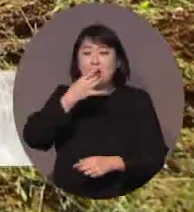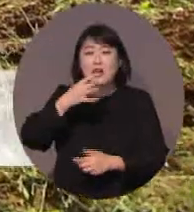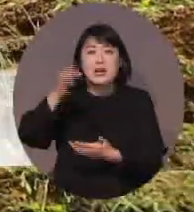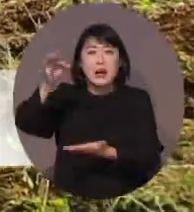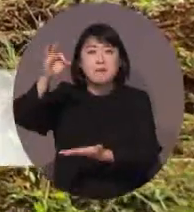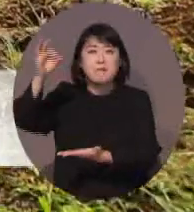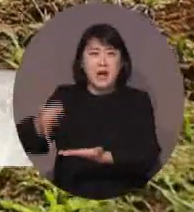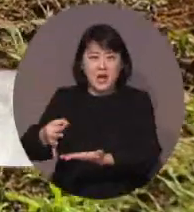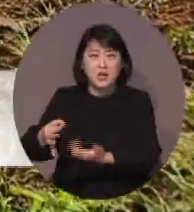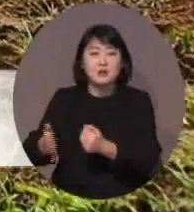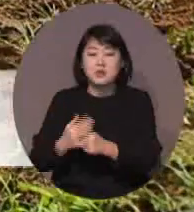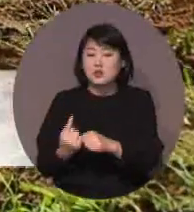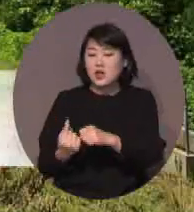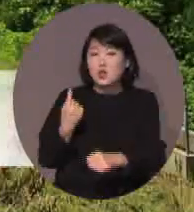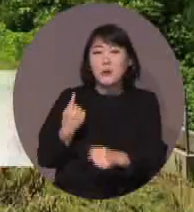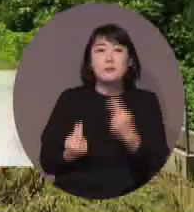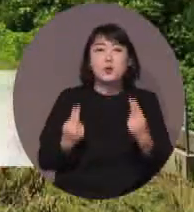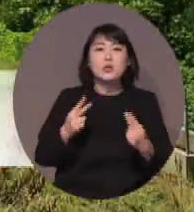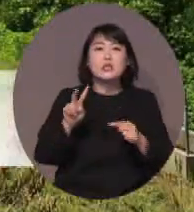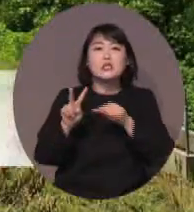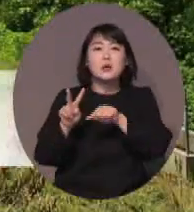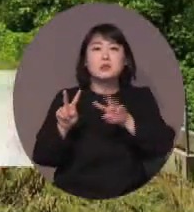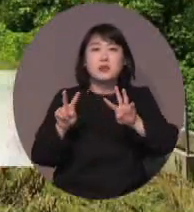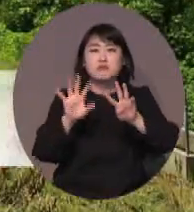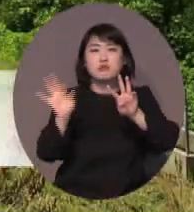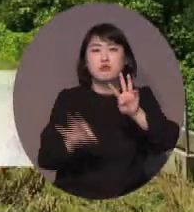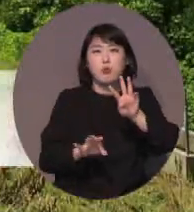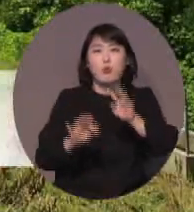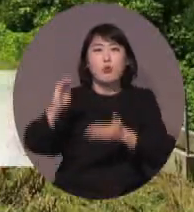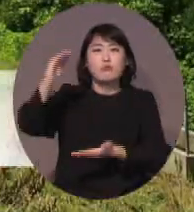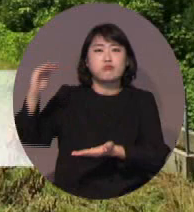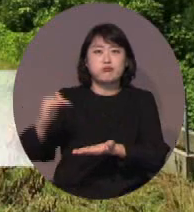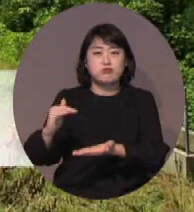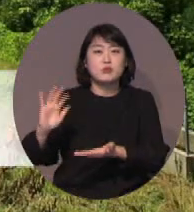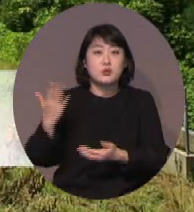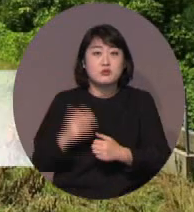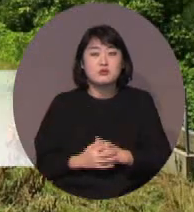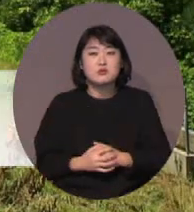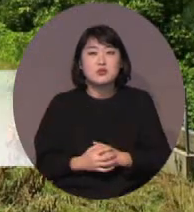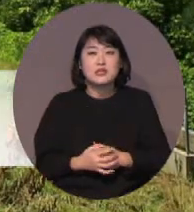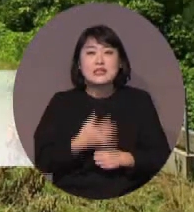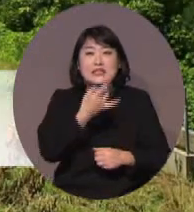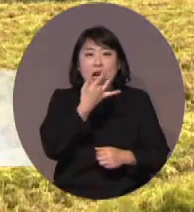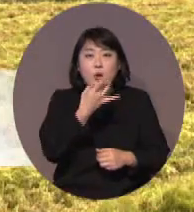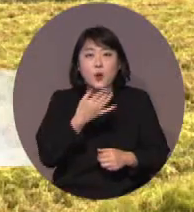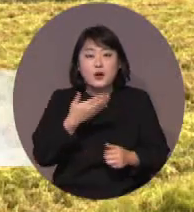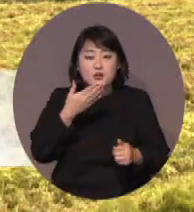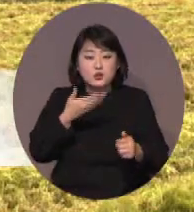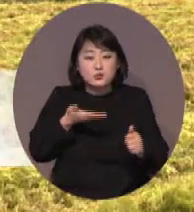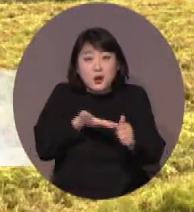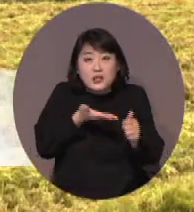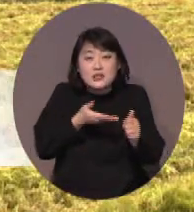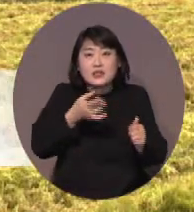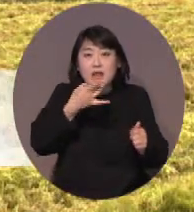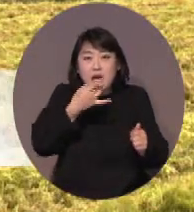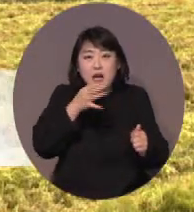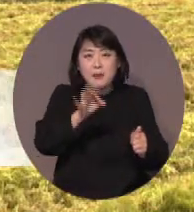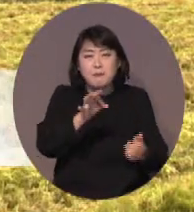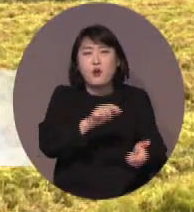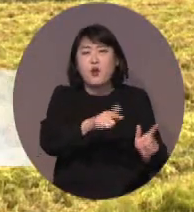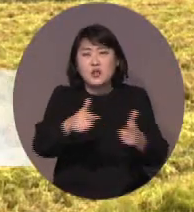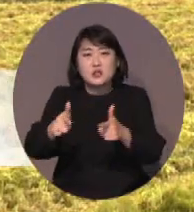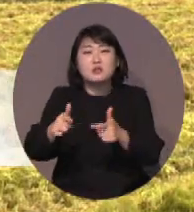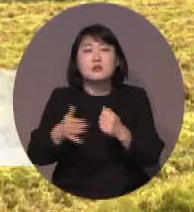등에 영향으로 전열에 비해 2.3% 떨어졌습니다 반면 사료값 폭등으로 농가 구입 가격